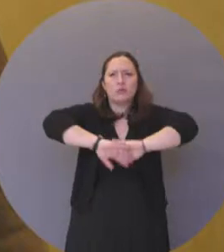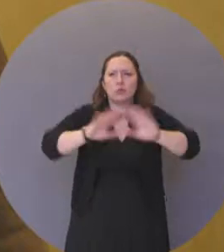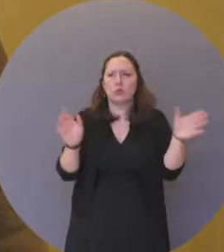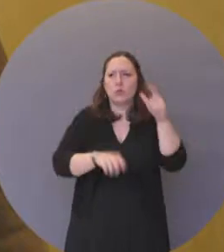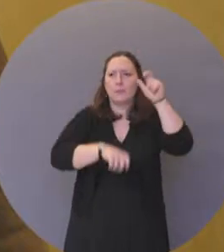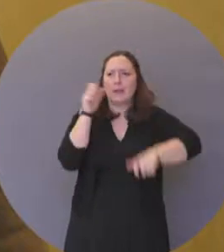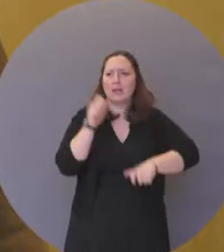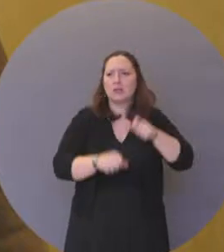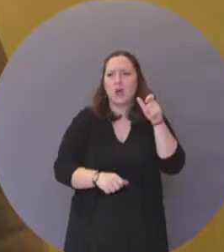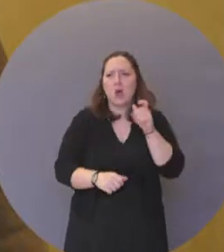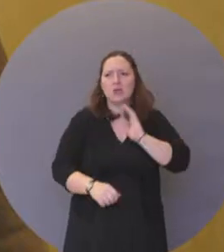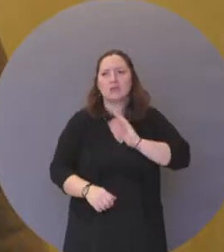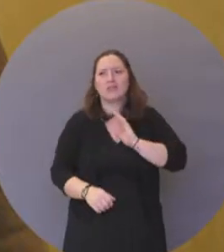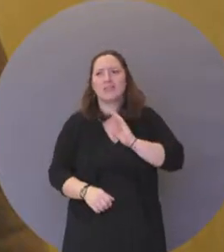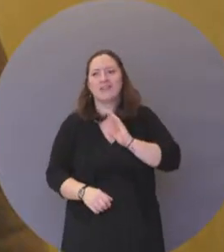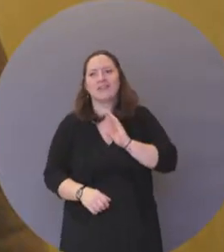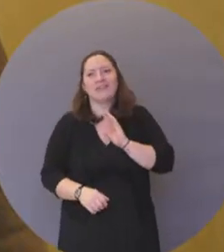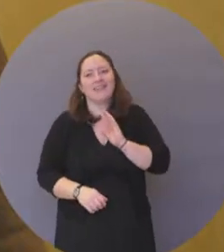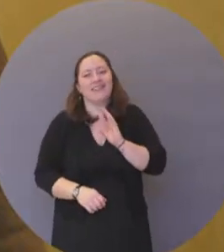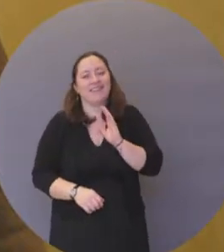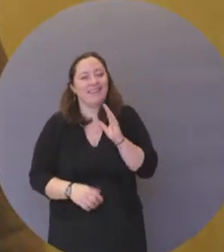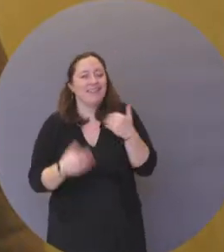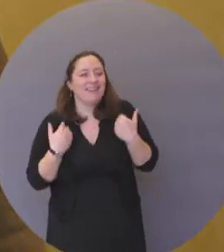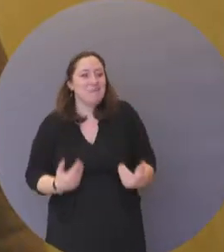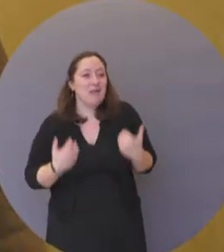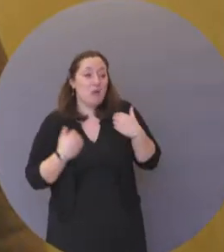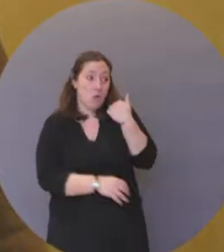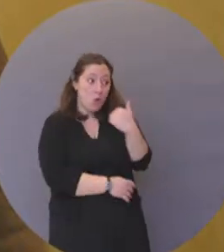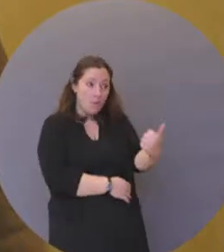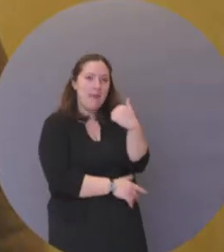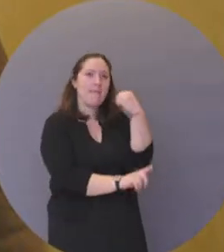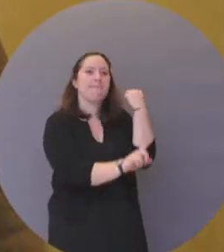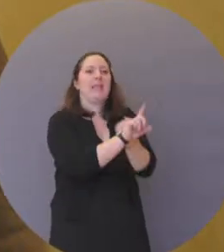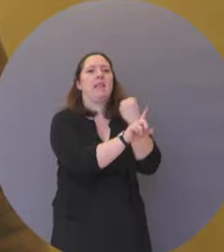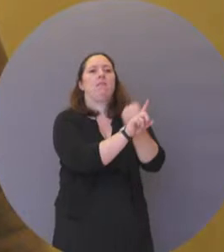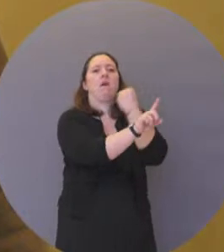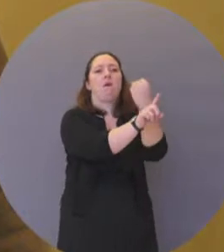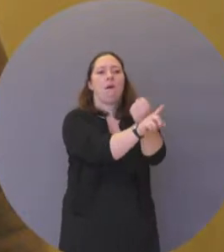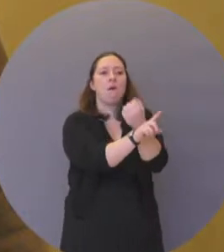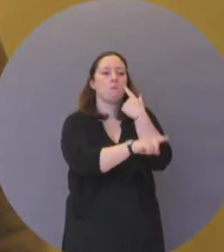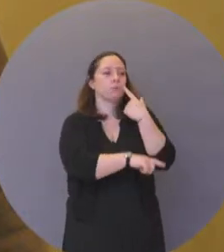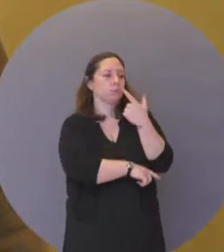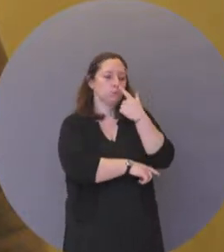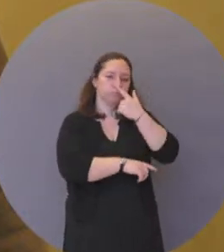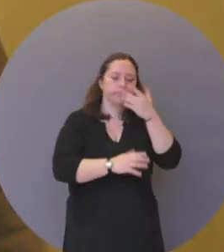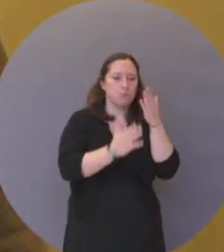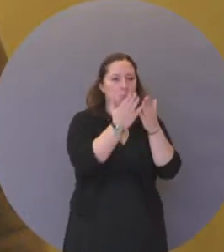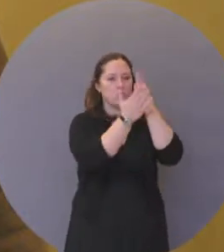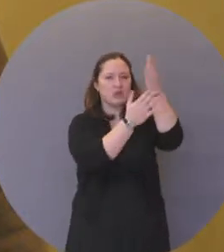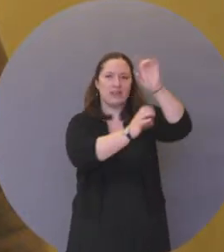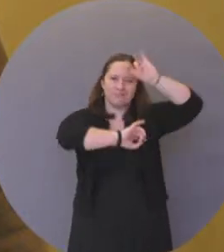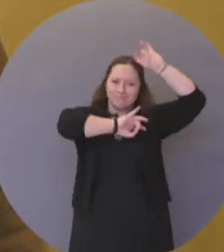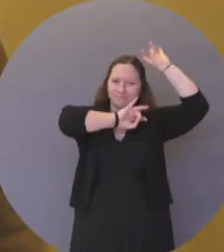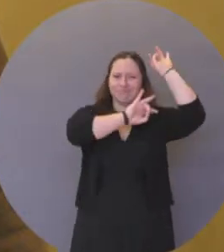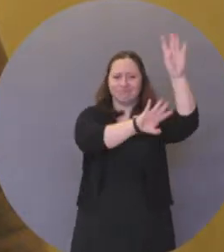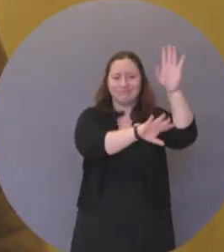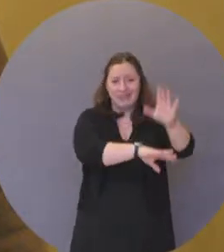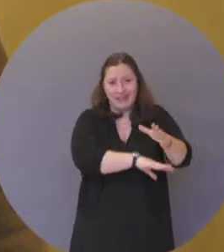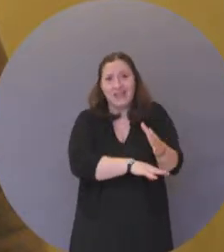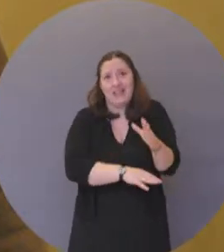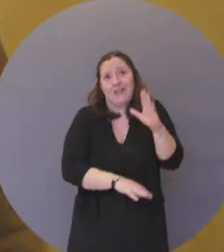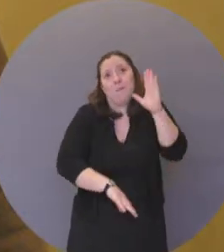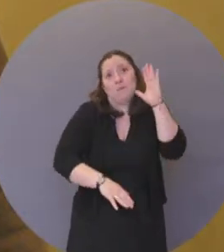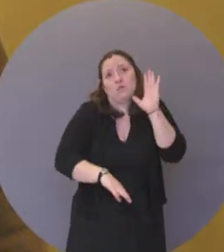défendre des valeurs et qui aujourd'hui souvent se battent pour contre des projets dont on voit quelques années plus tard ou quelques décennies plus tard